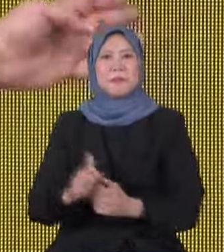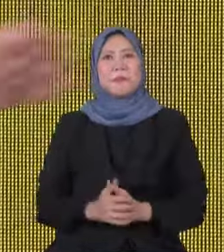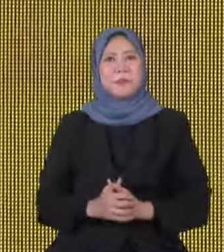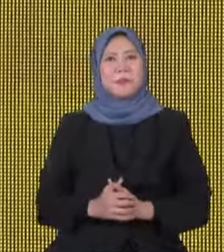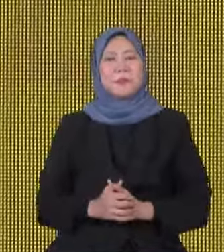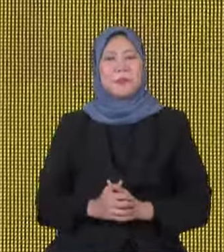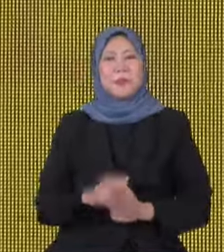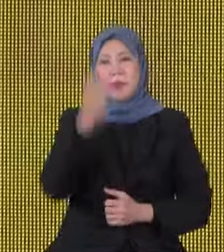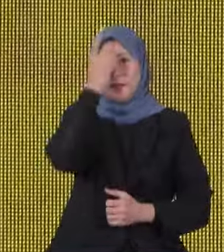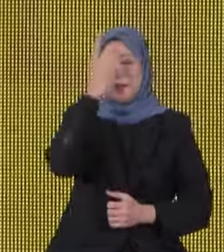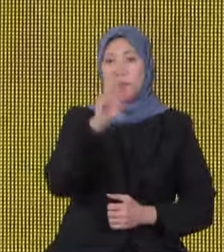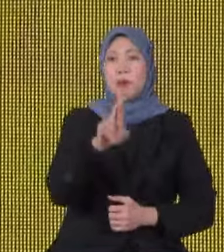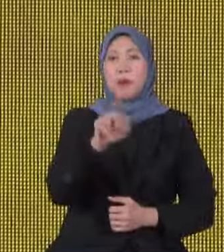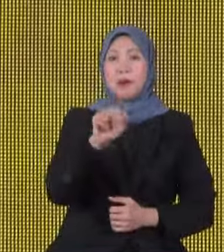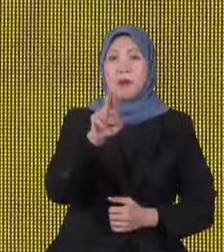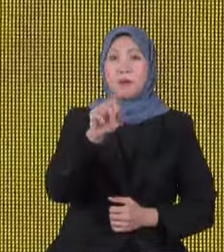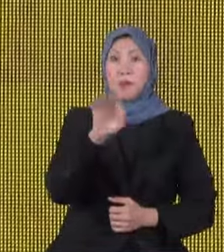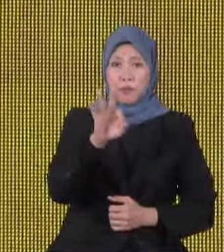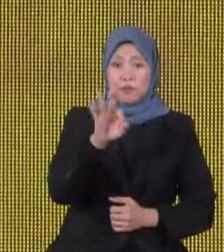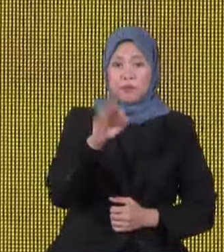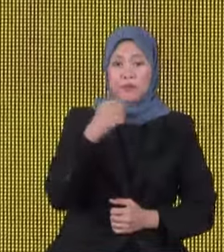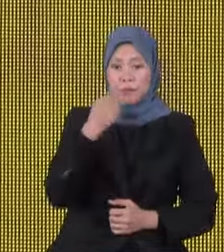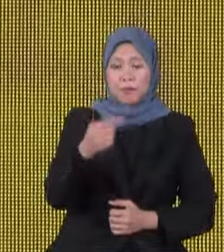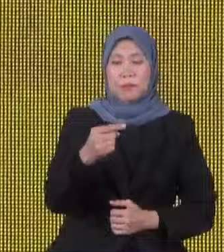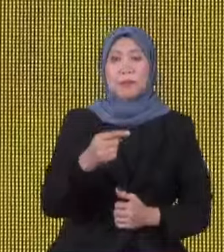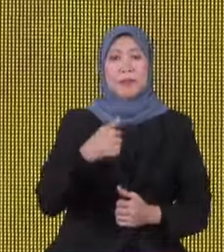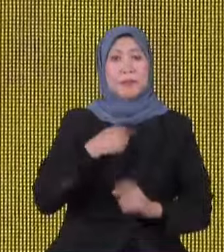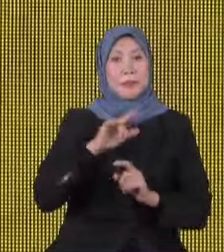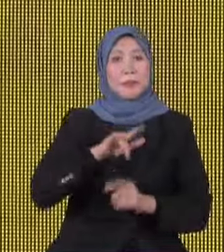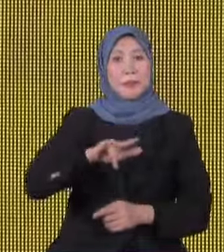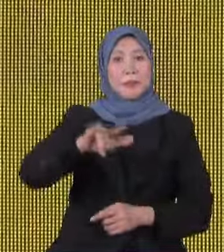Datuk Sri Rauf sebut, bila saya ke Jerman